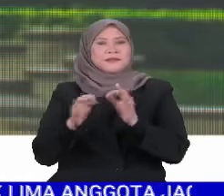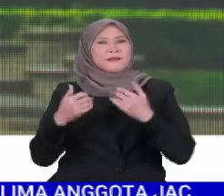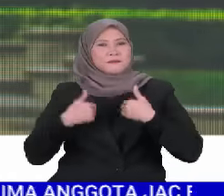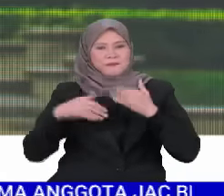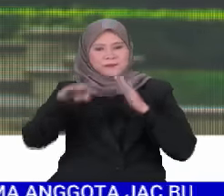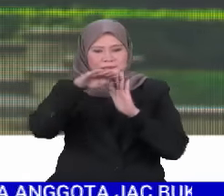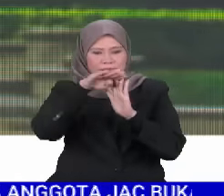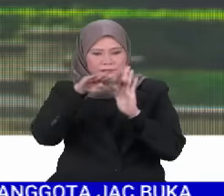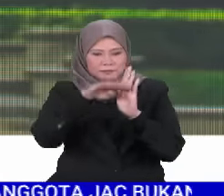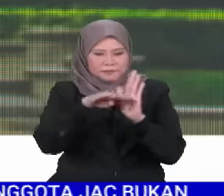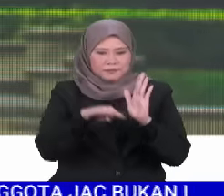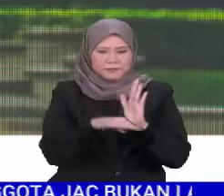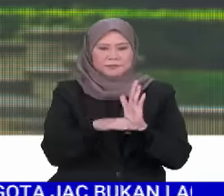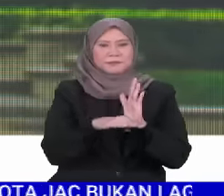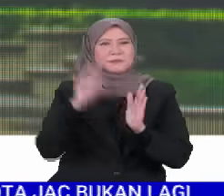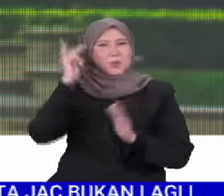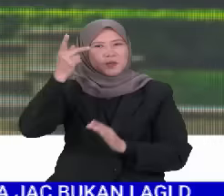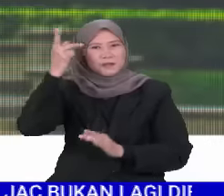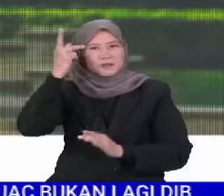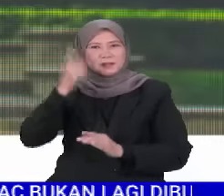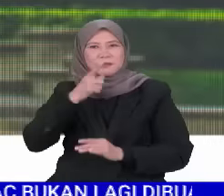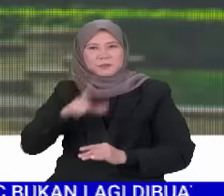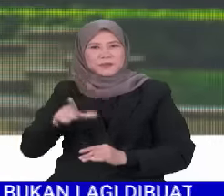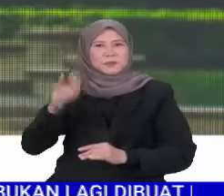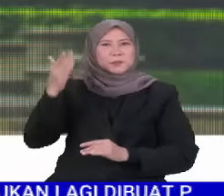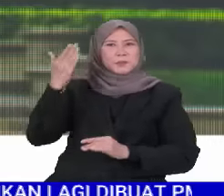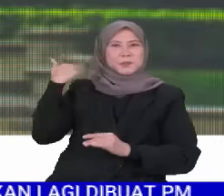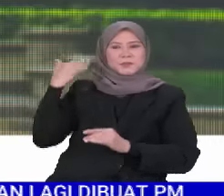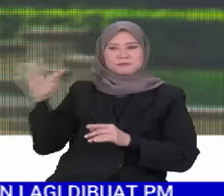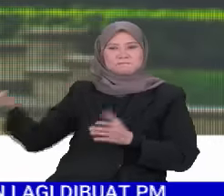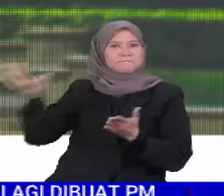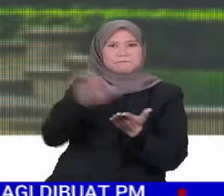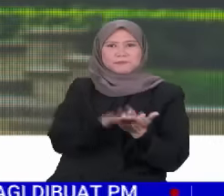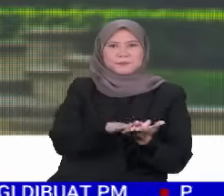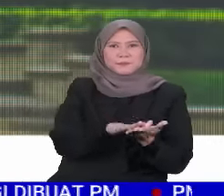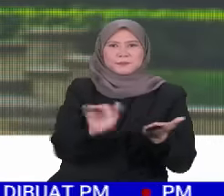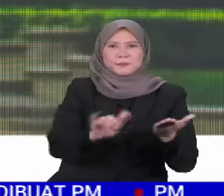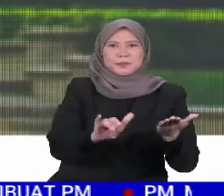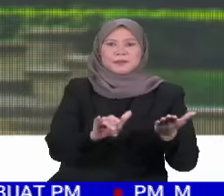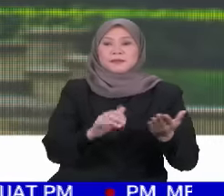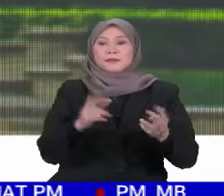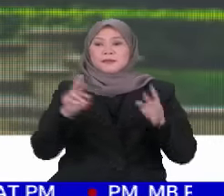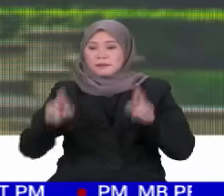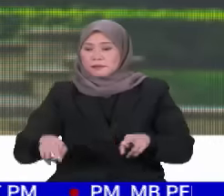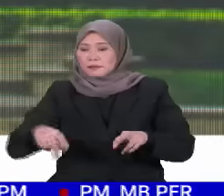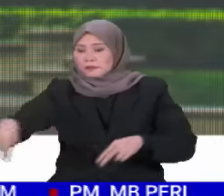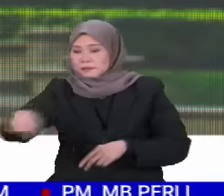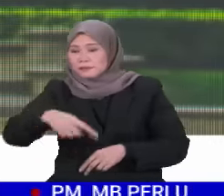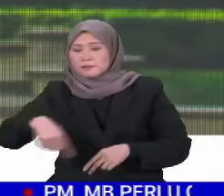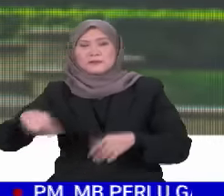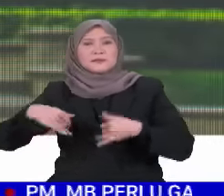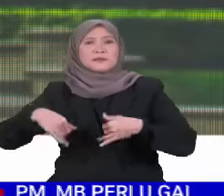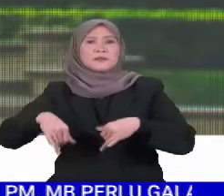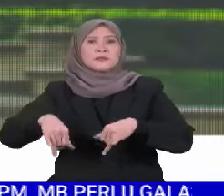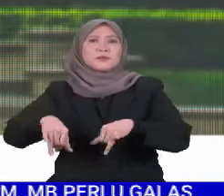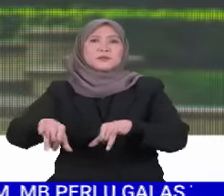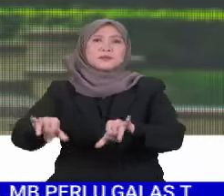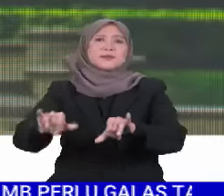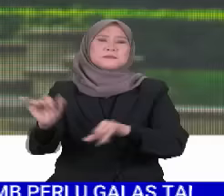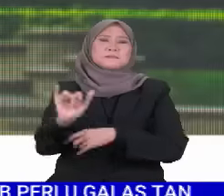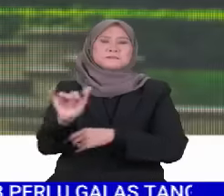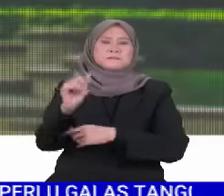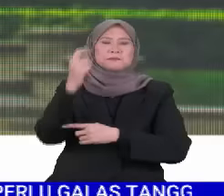agenda ataupun politik yang sebelum ini bagi saya ini akan menyebabkan rakyat akan terus eee telekak ataupun